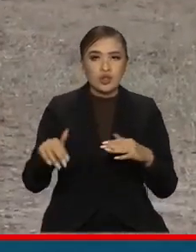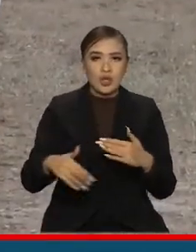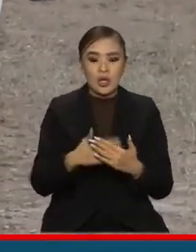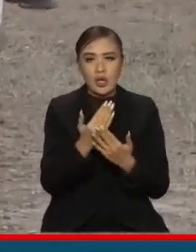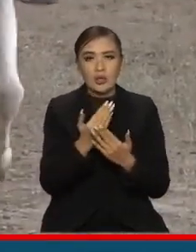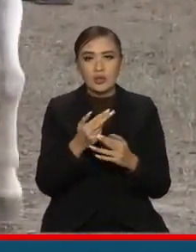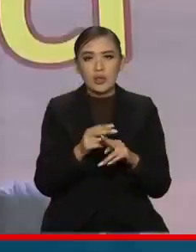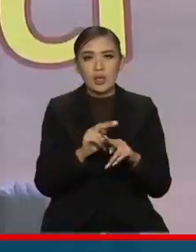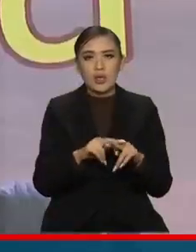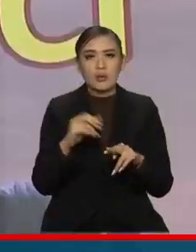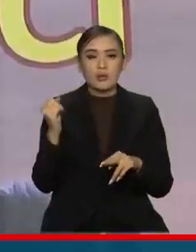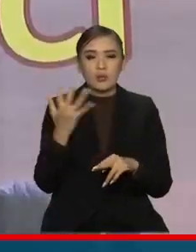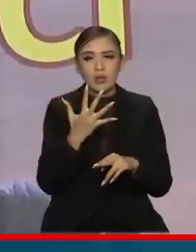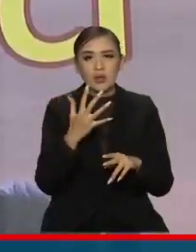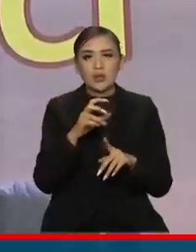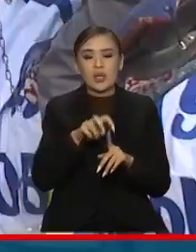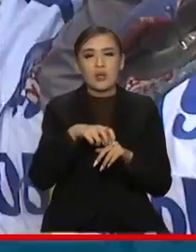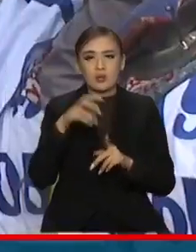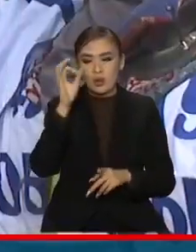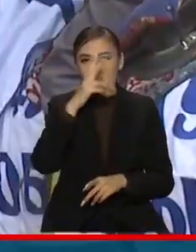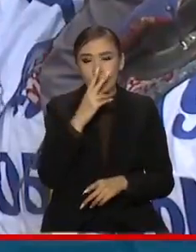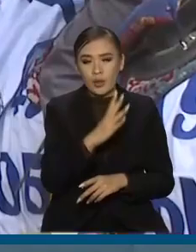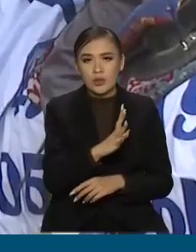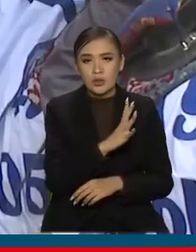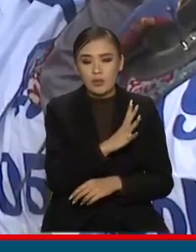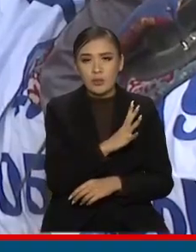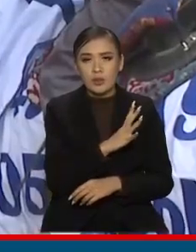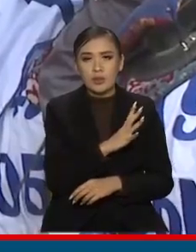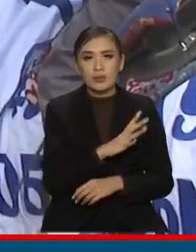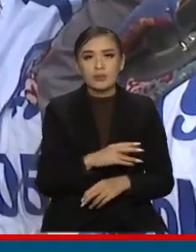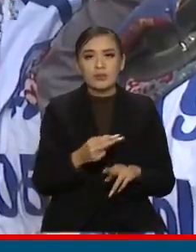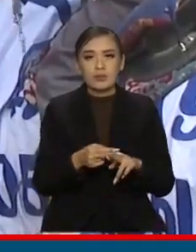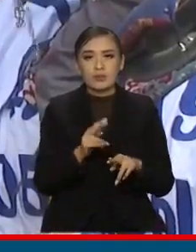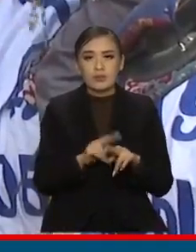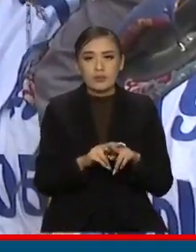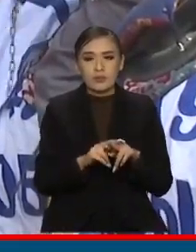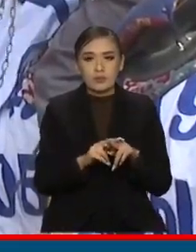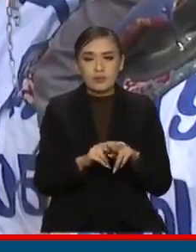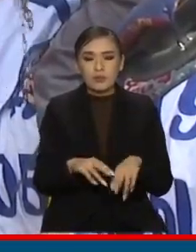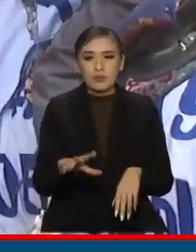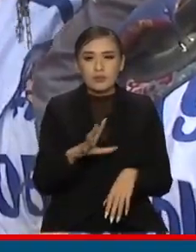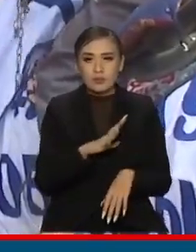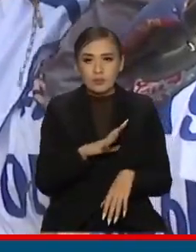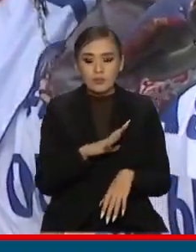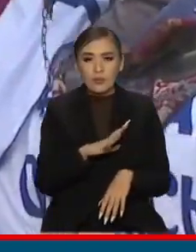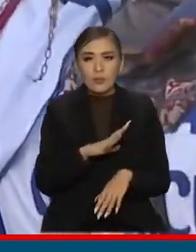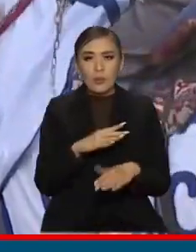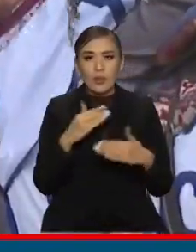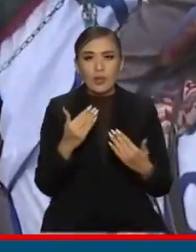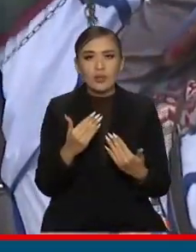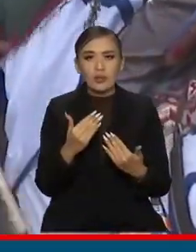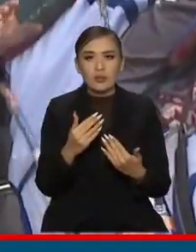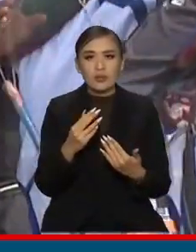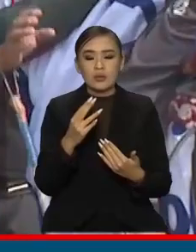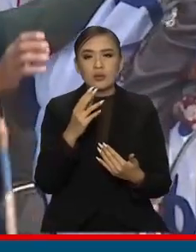жүйрікке 5 атбегімен бапкер бекітілді. Осы балалар атқа мініп ұлытаудың намысын қорғайын дегеннен бері осыларға